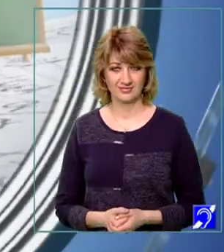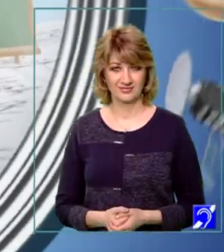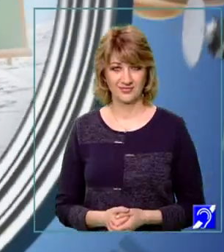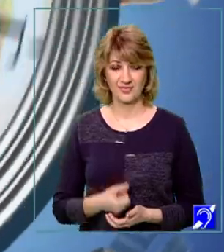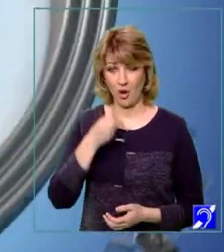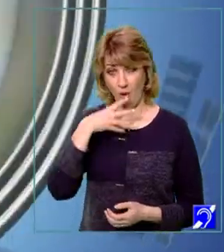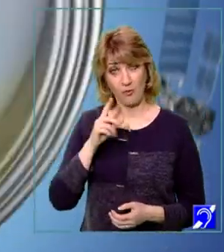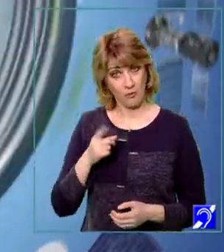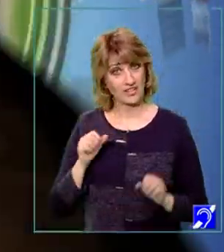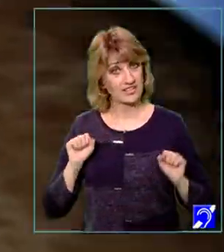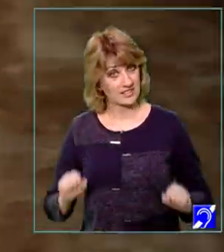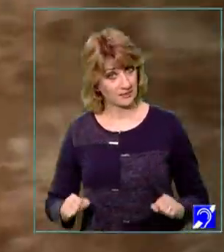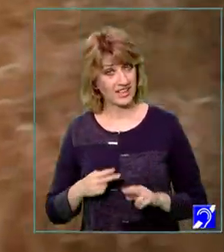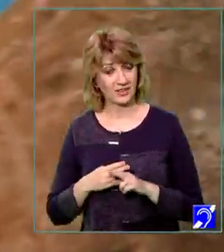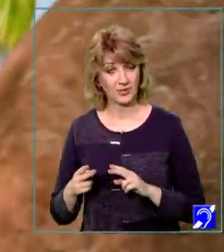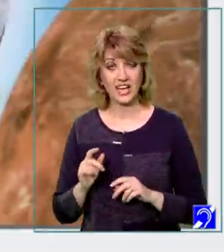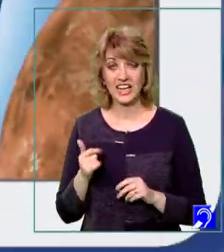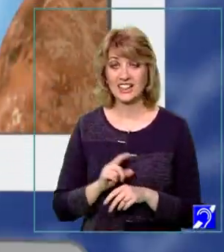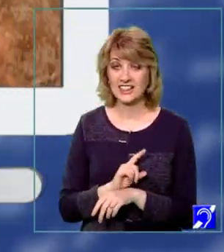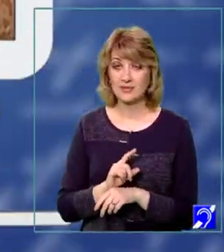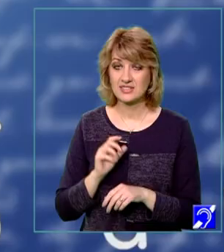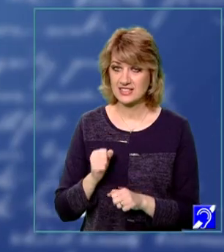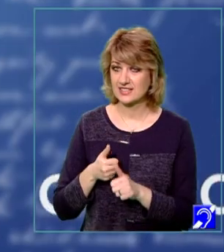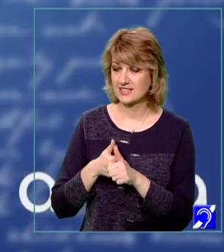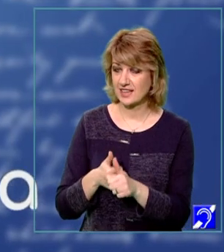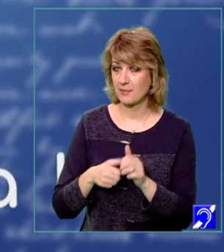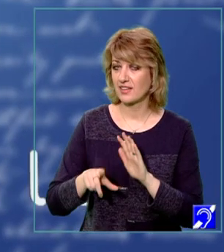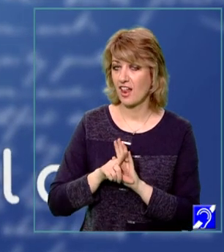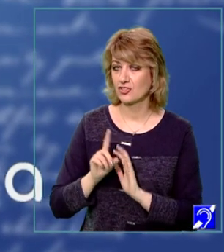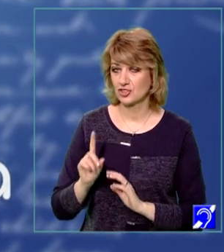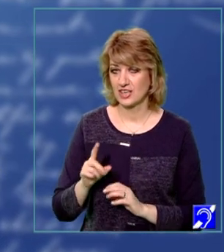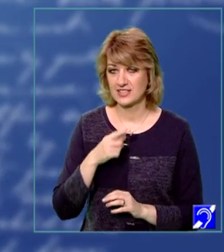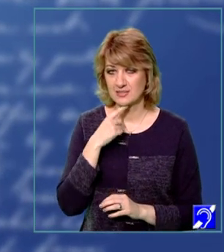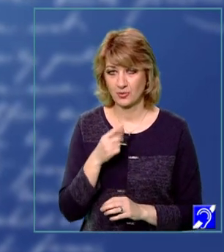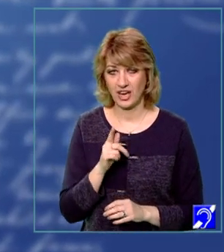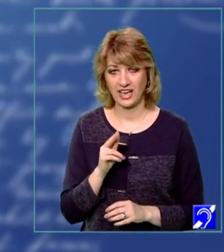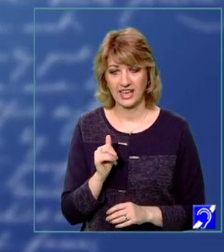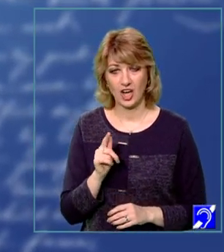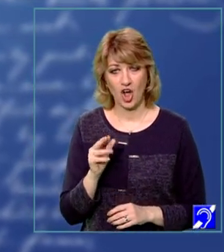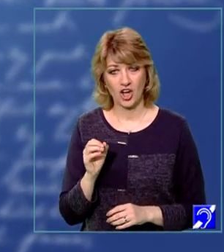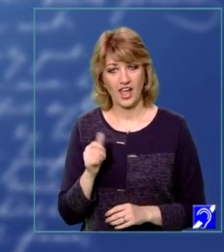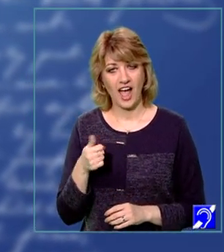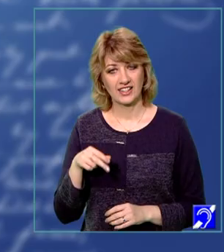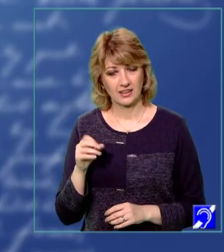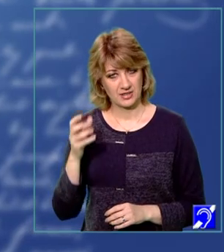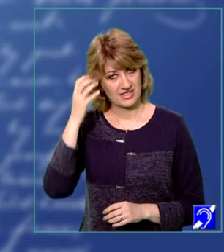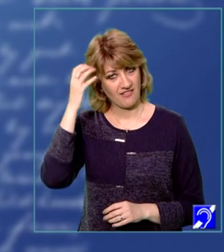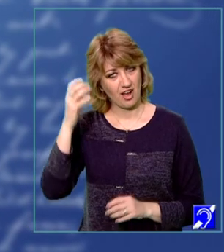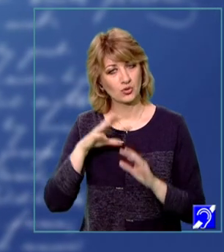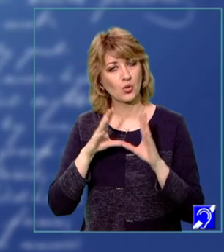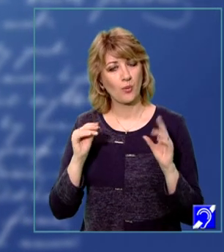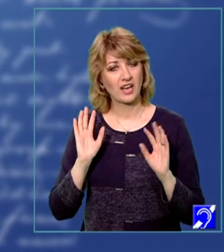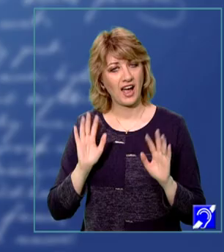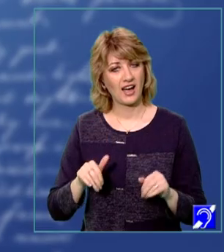Omul poate stăpâni natura atâta timp cât ține seamă de legile ei, spunea Grigore Antipa, biologul și savantul român care